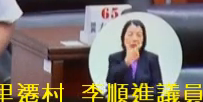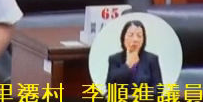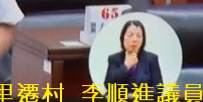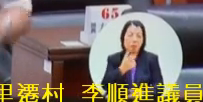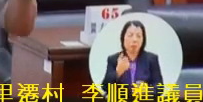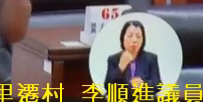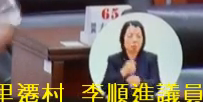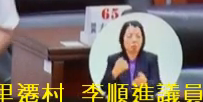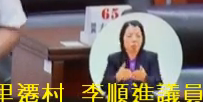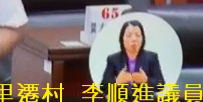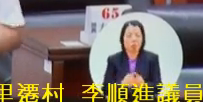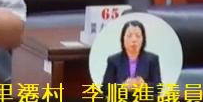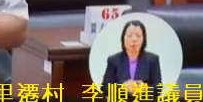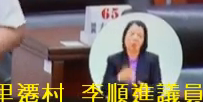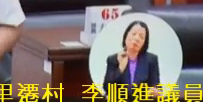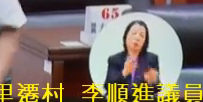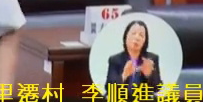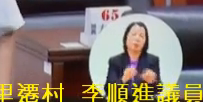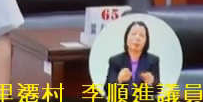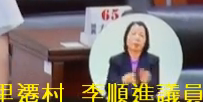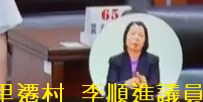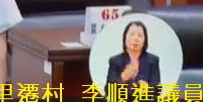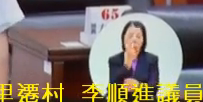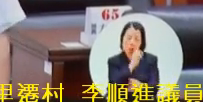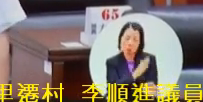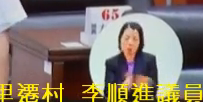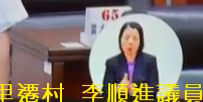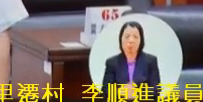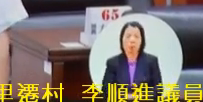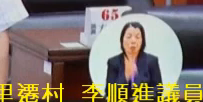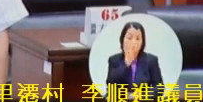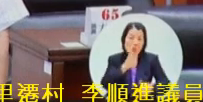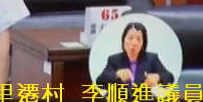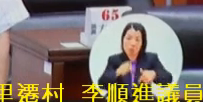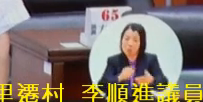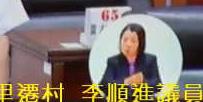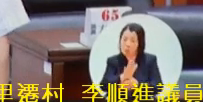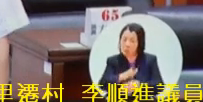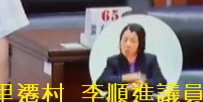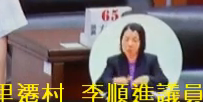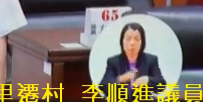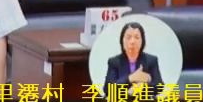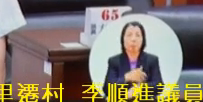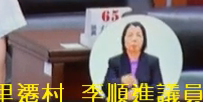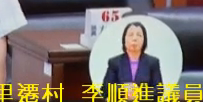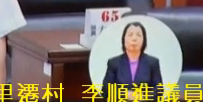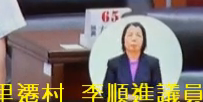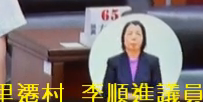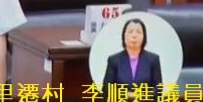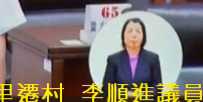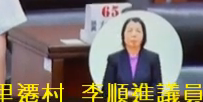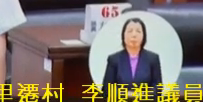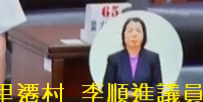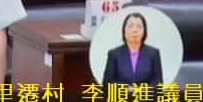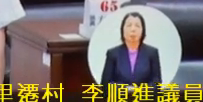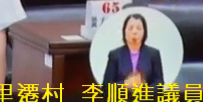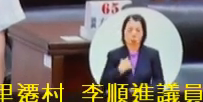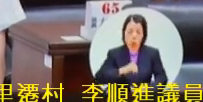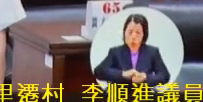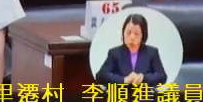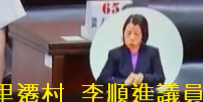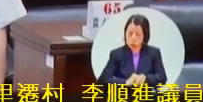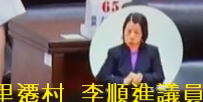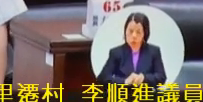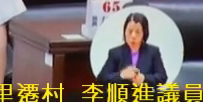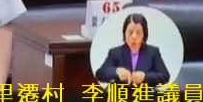管理，所以石化园区将来会不会变成这样？石化园区的董事长，这个在决定这个政策的同